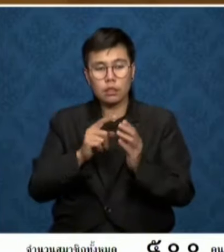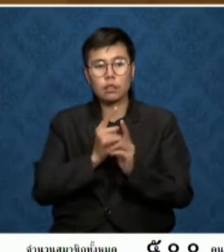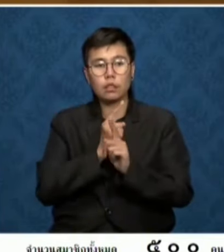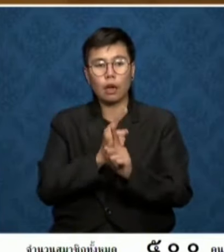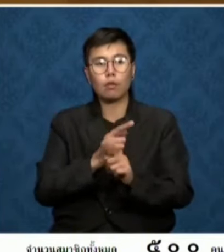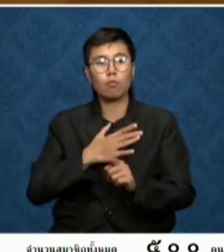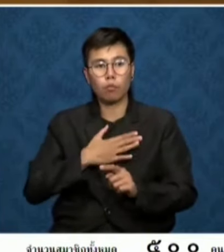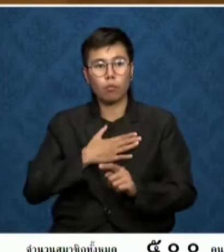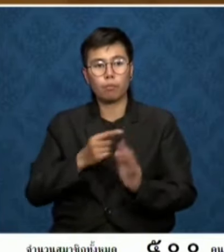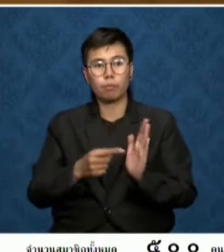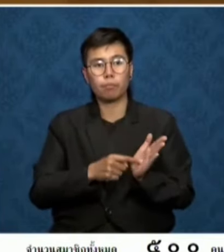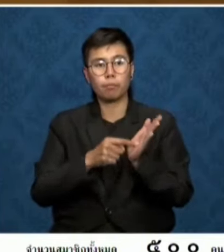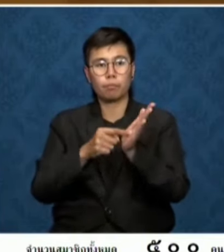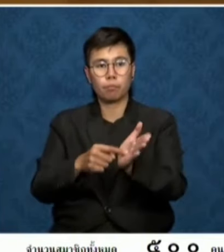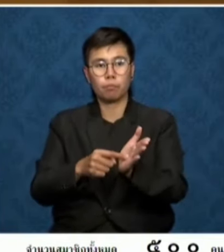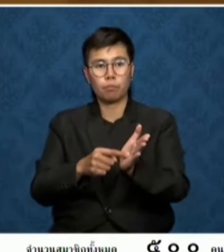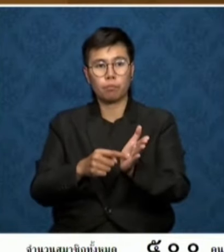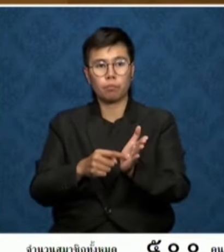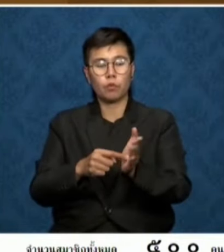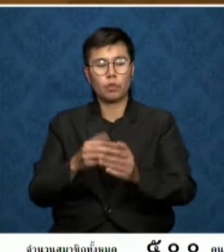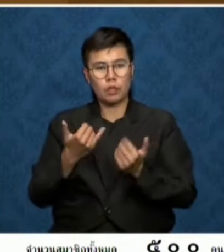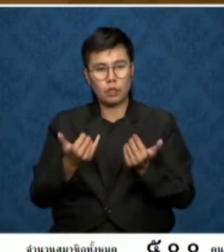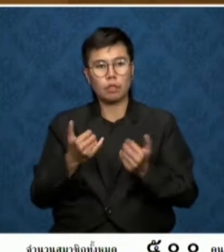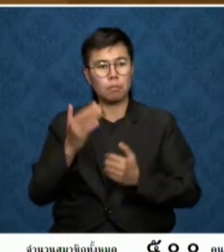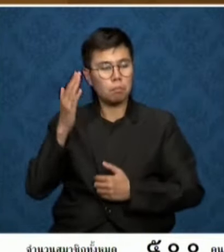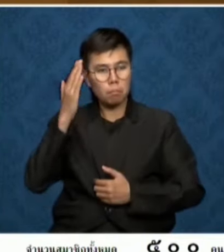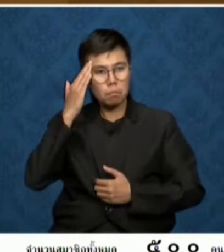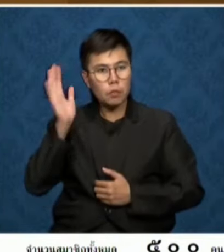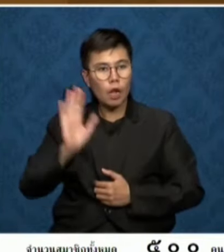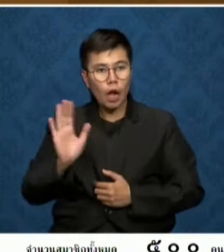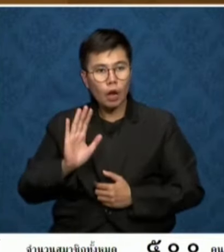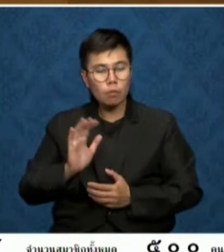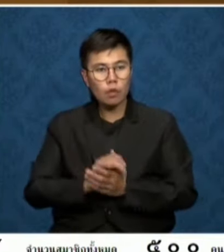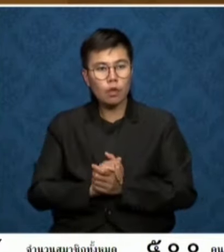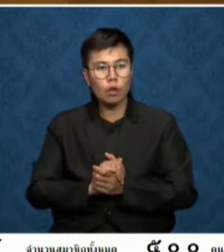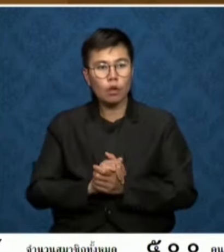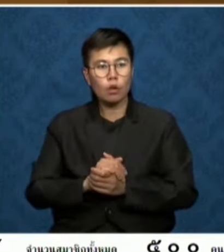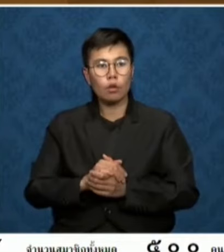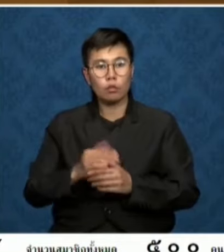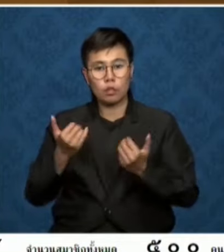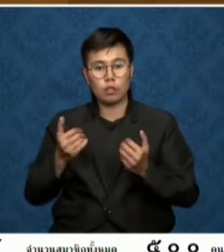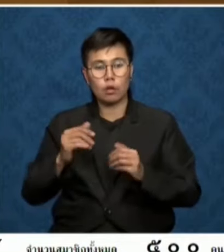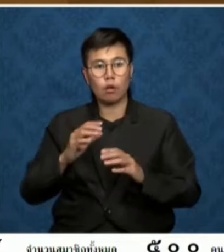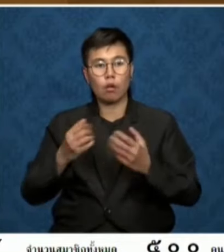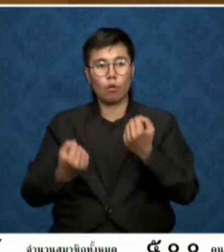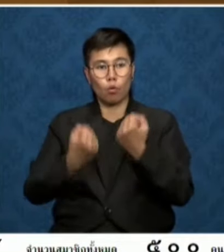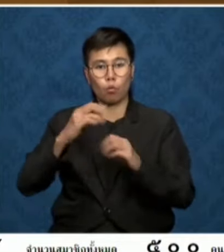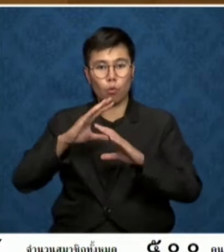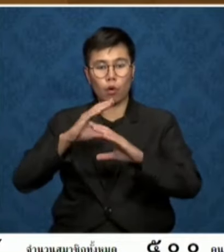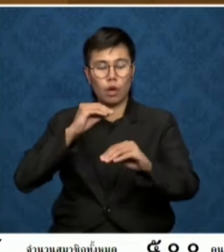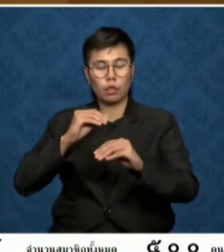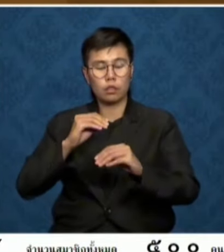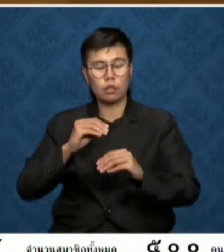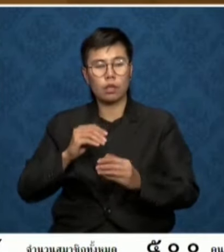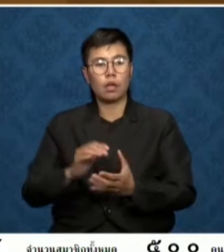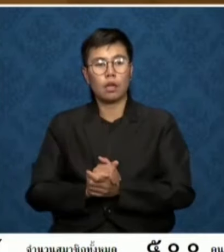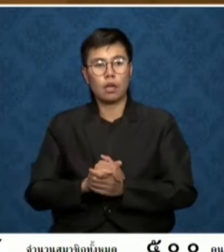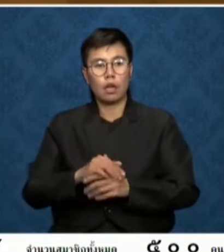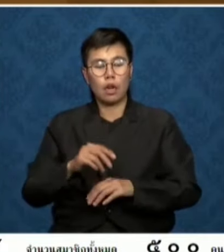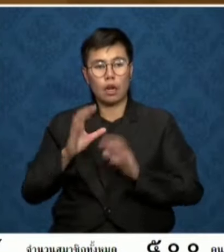ไว้นะครับเพราะว่ายังไม่ทราบเลยว่ารถราชการเนี่ยตอนนี้มันเยอะไปหมดรถประจำตำแหน่ง